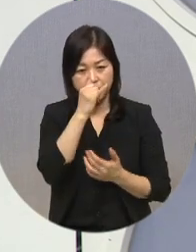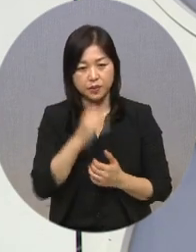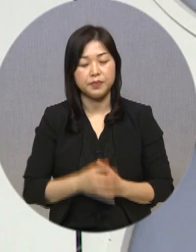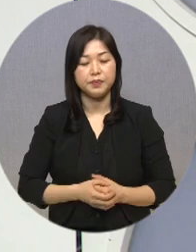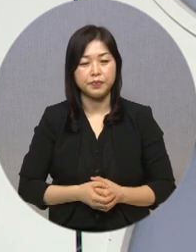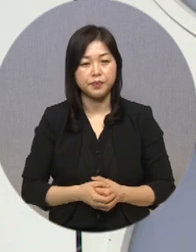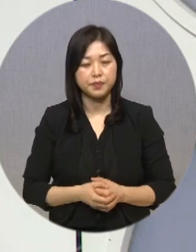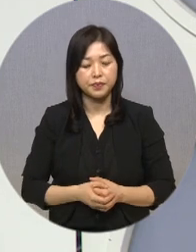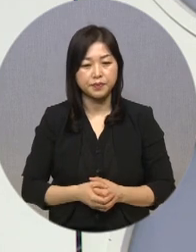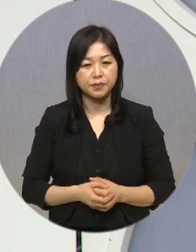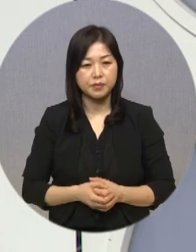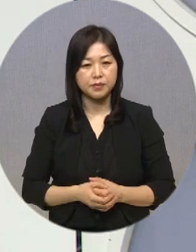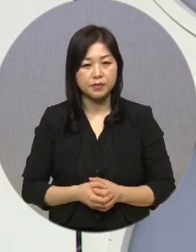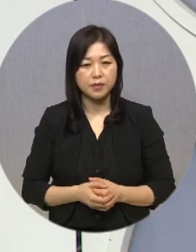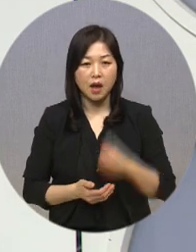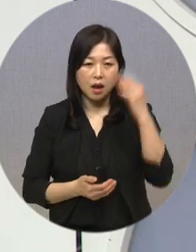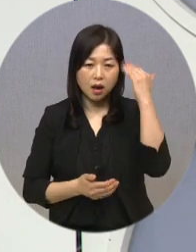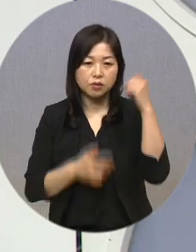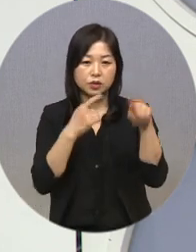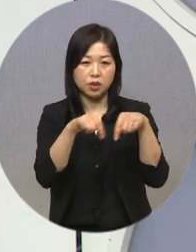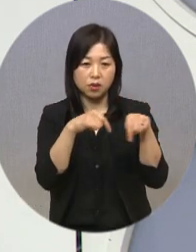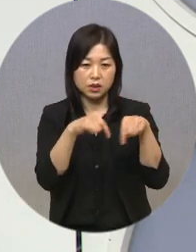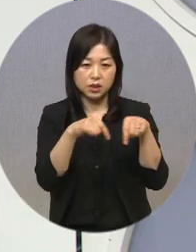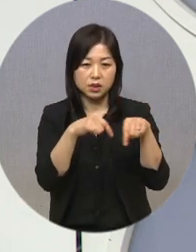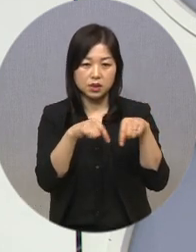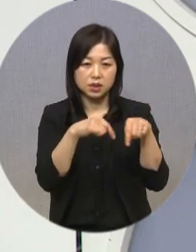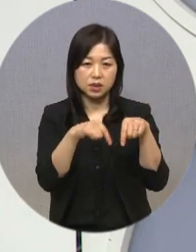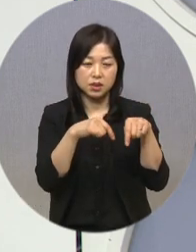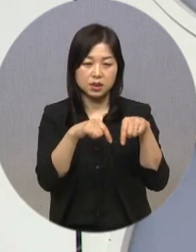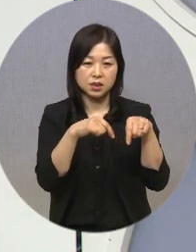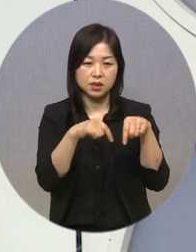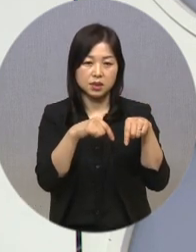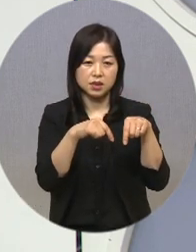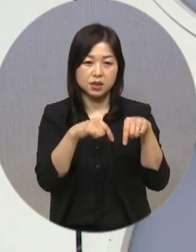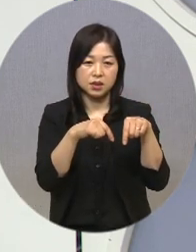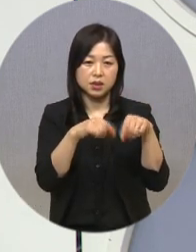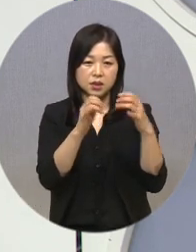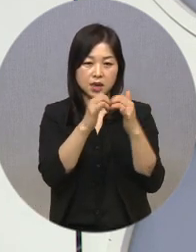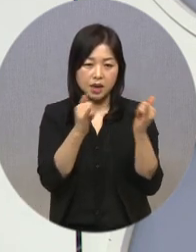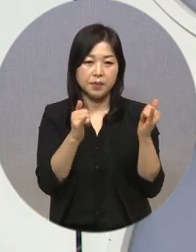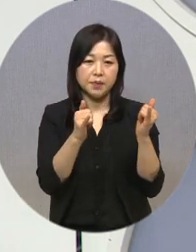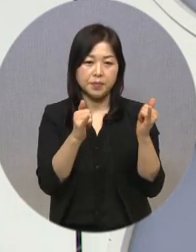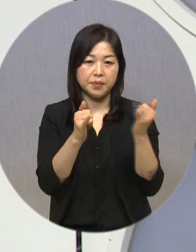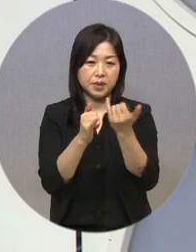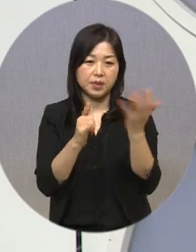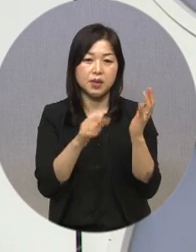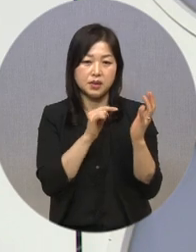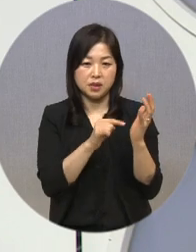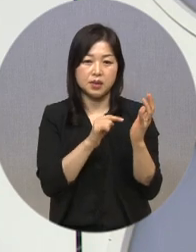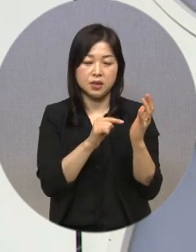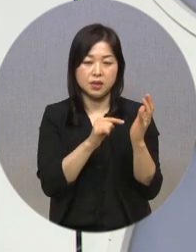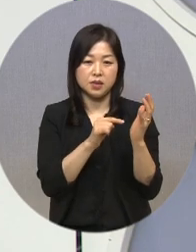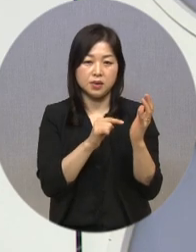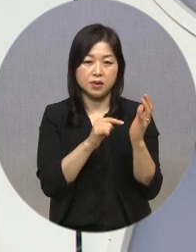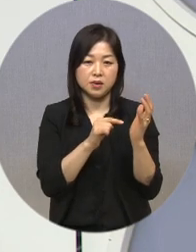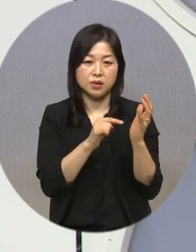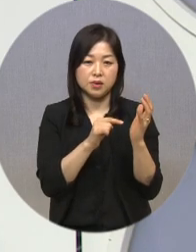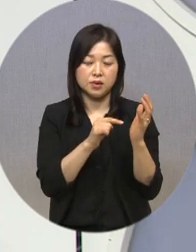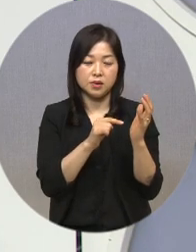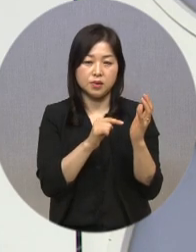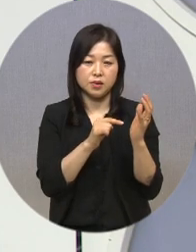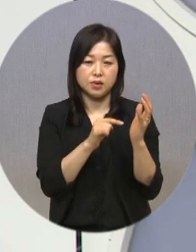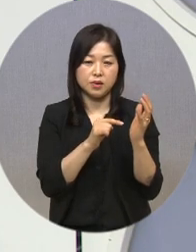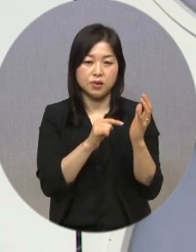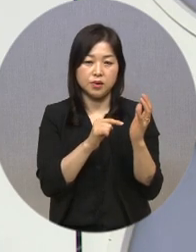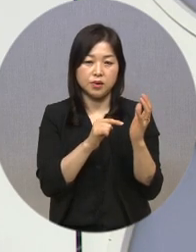그 다음에 한국의 저 정치가 몇 사람 또 양쪽에서 들어보고